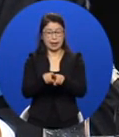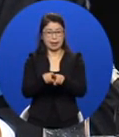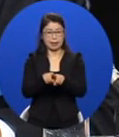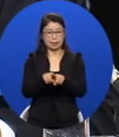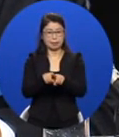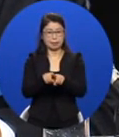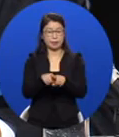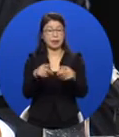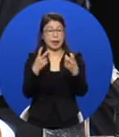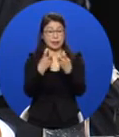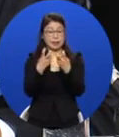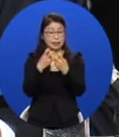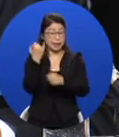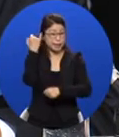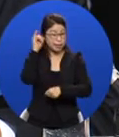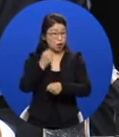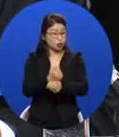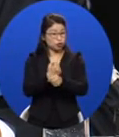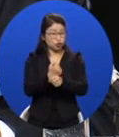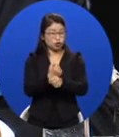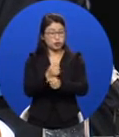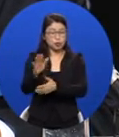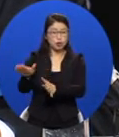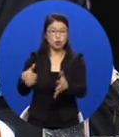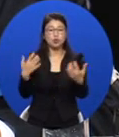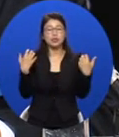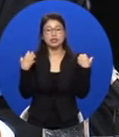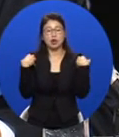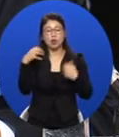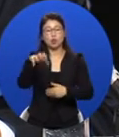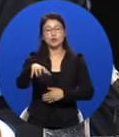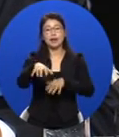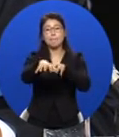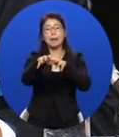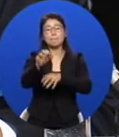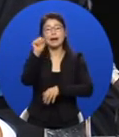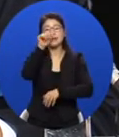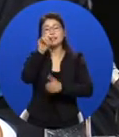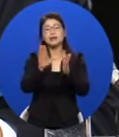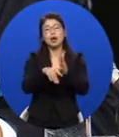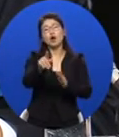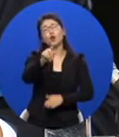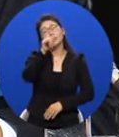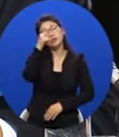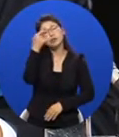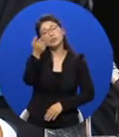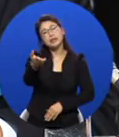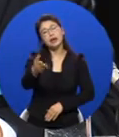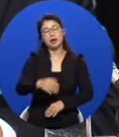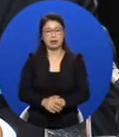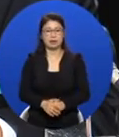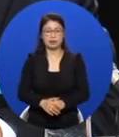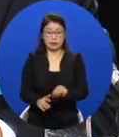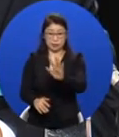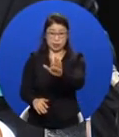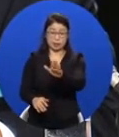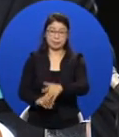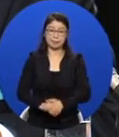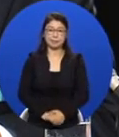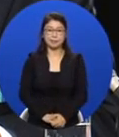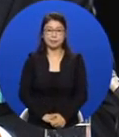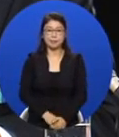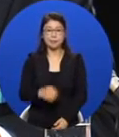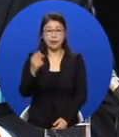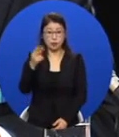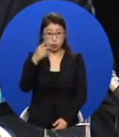됐습니다. 그만하시고 대책을 요구하면서 도청 광장에 있을 때 잠깐요. 어디 계셨어요, 교수님? 잠깐. 그 다음에 또